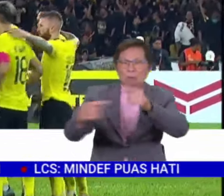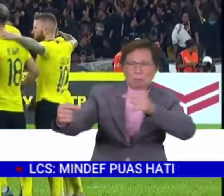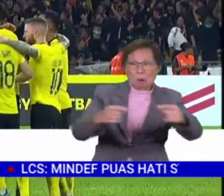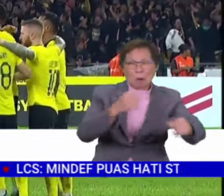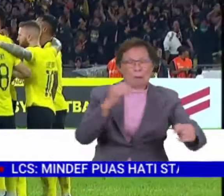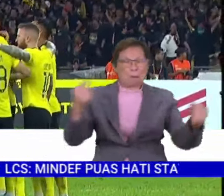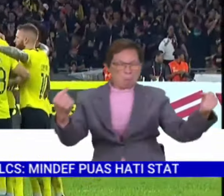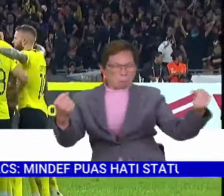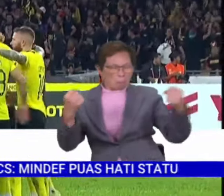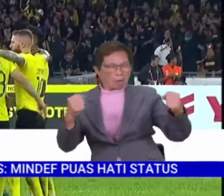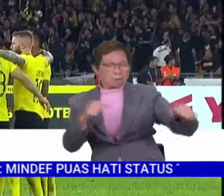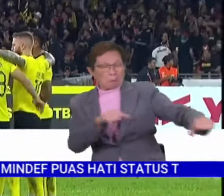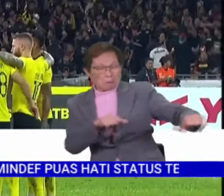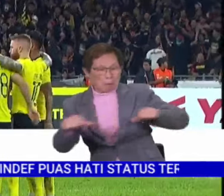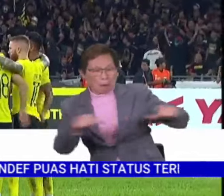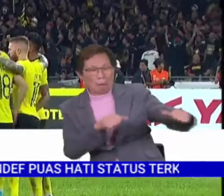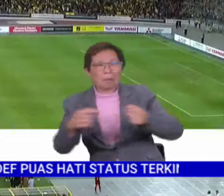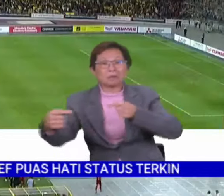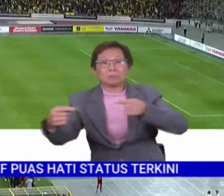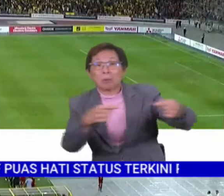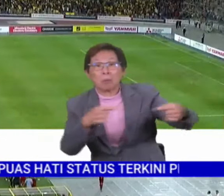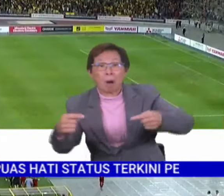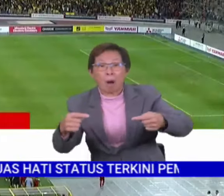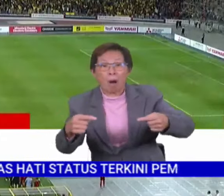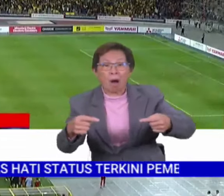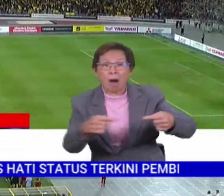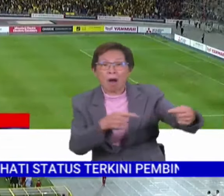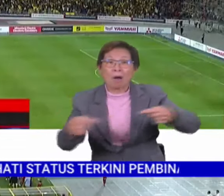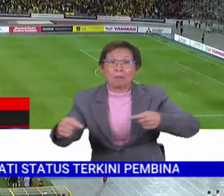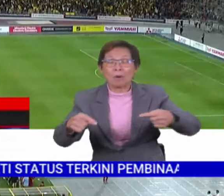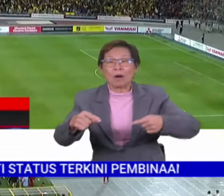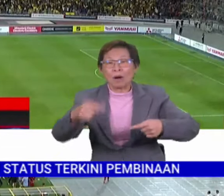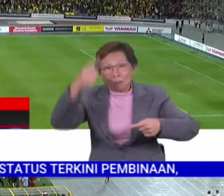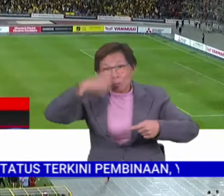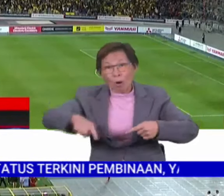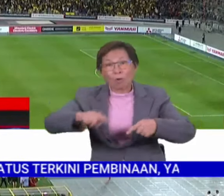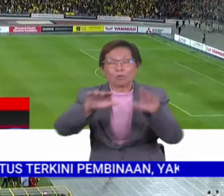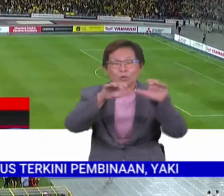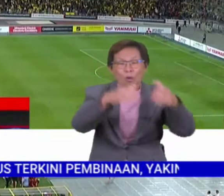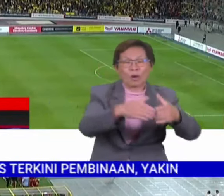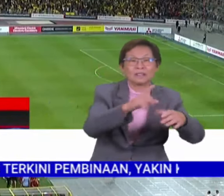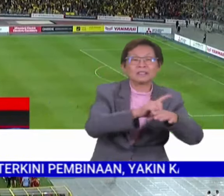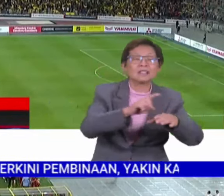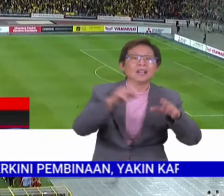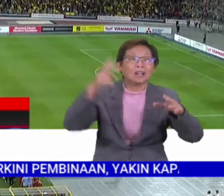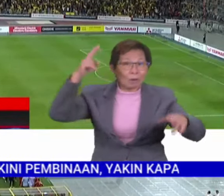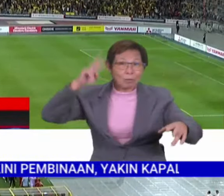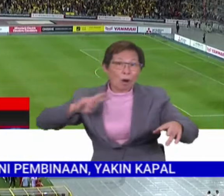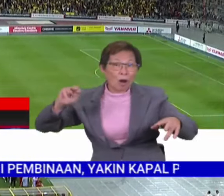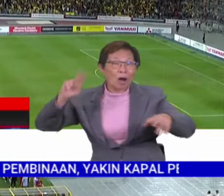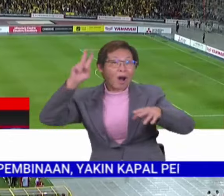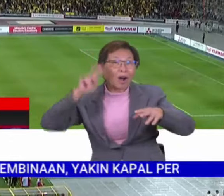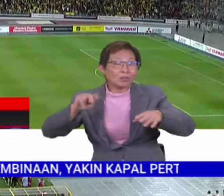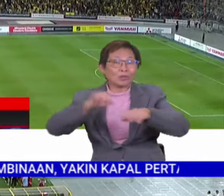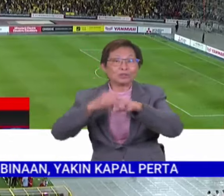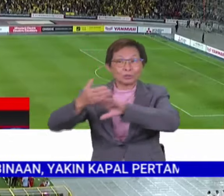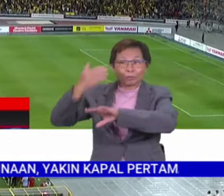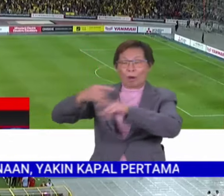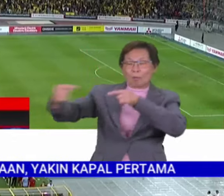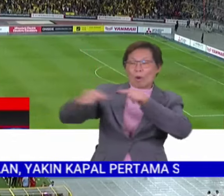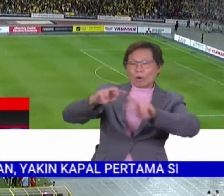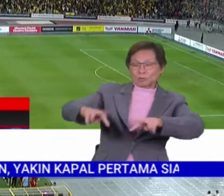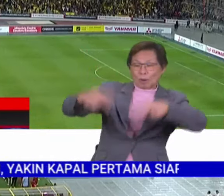lebih bertenaga dan dinamik ketika berdepan skuad The Golden Star Warriors pada aksi kumpulan di Hanoi sebelum ini. Perlawanan separuh